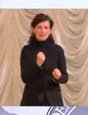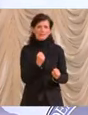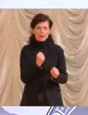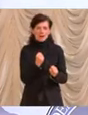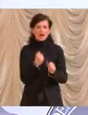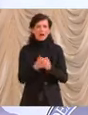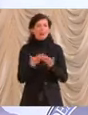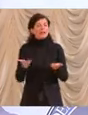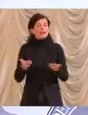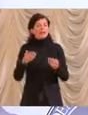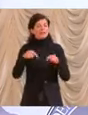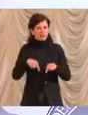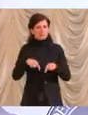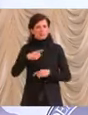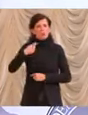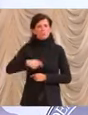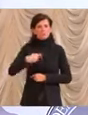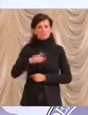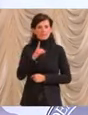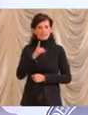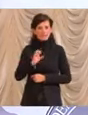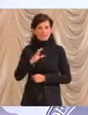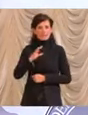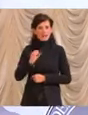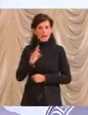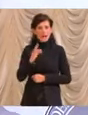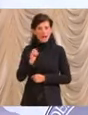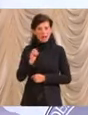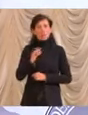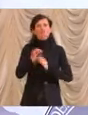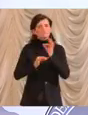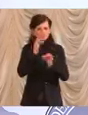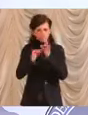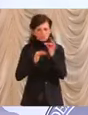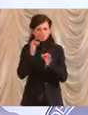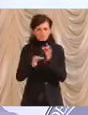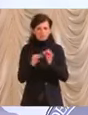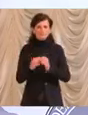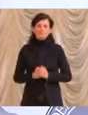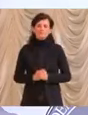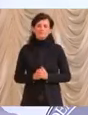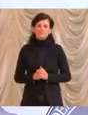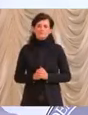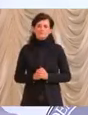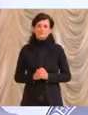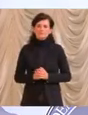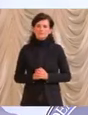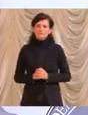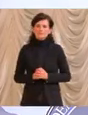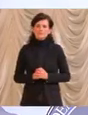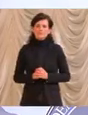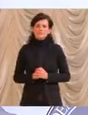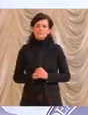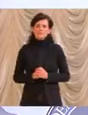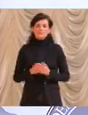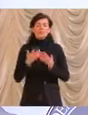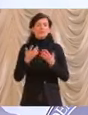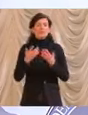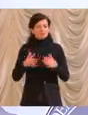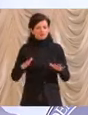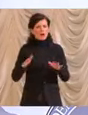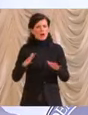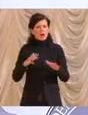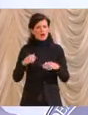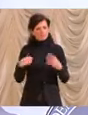il Presidente De Caro ci anticiperà, e ovviamente abbiamo già concordato,